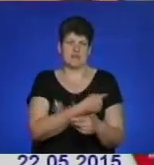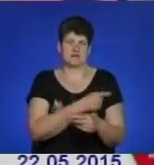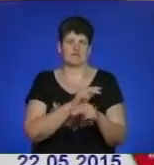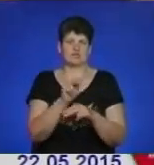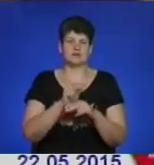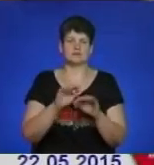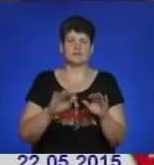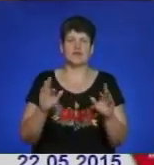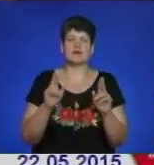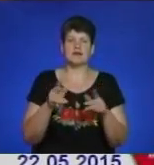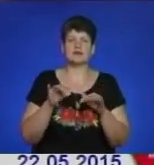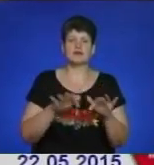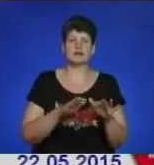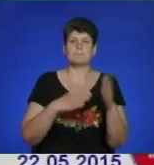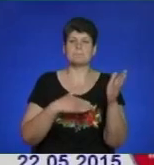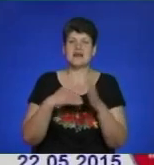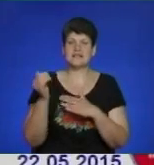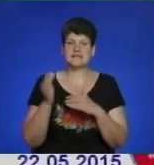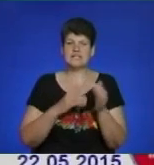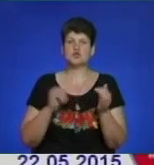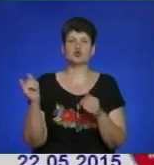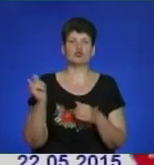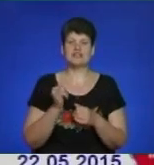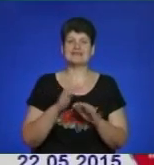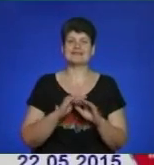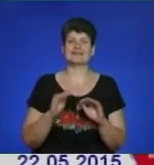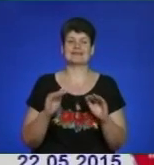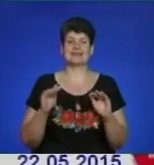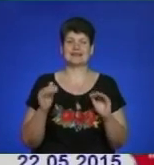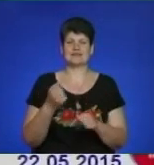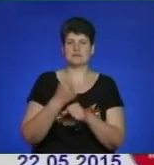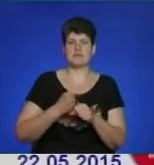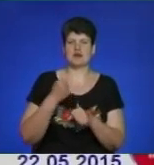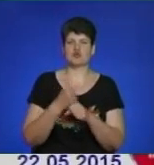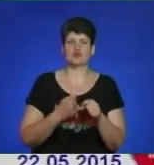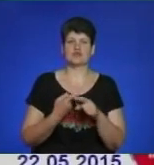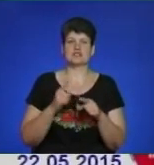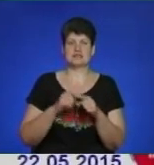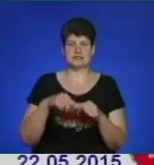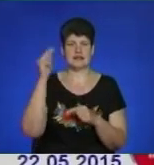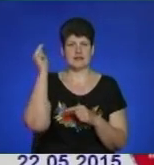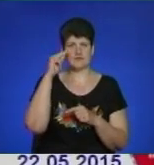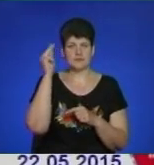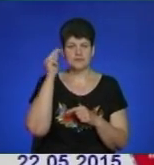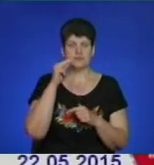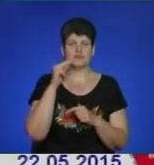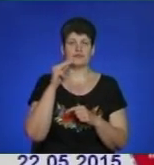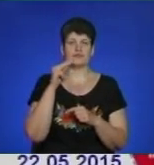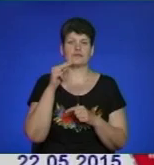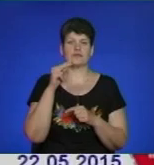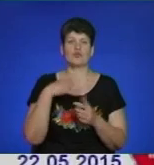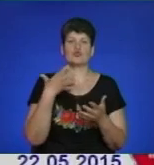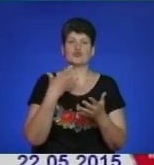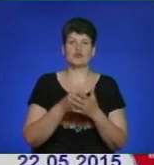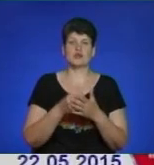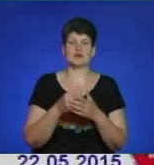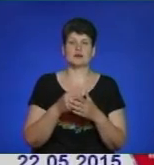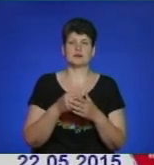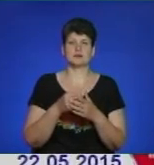коли необхідна невідкладна медична допомога. Легенева реанімація, зупинка кровотечі, звільнення дихальних шляхів від